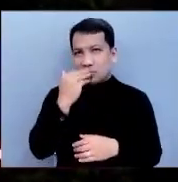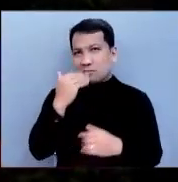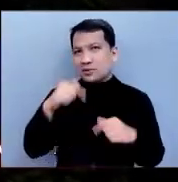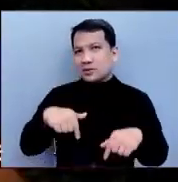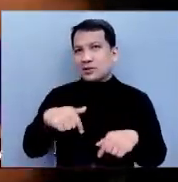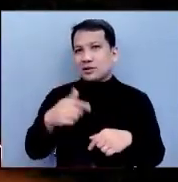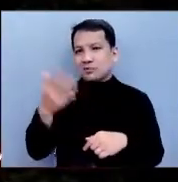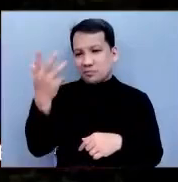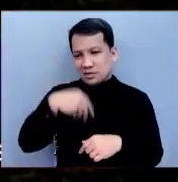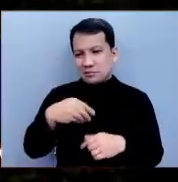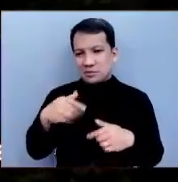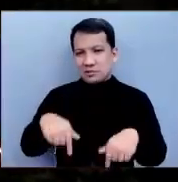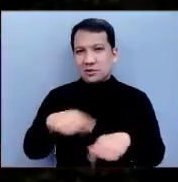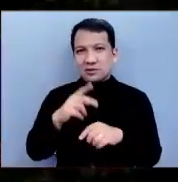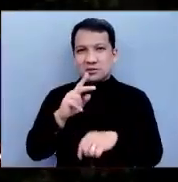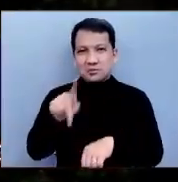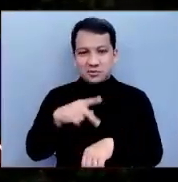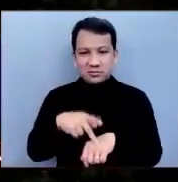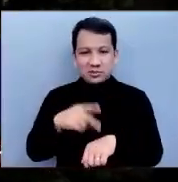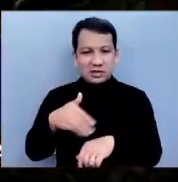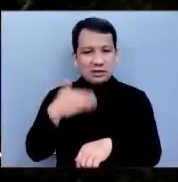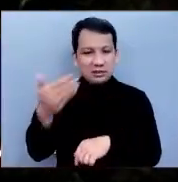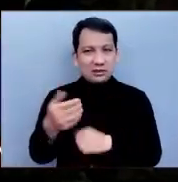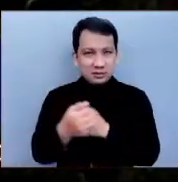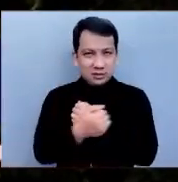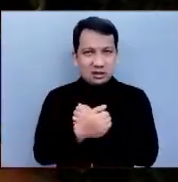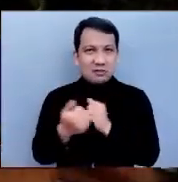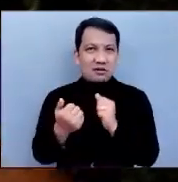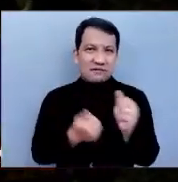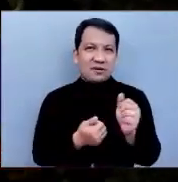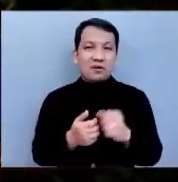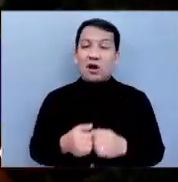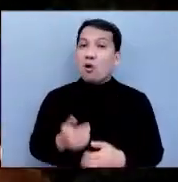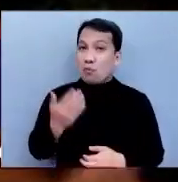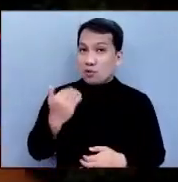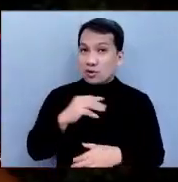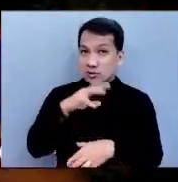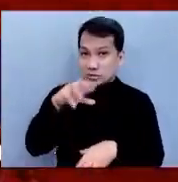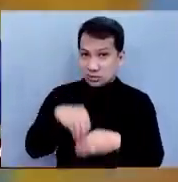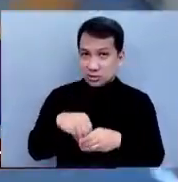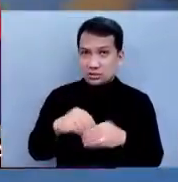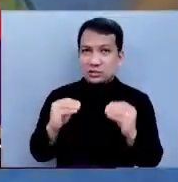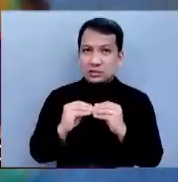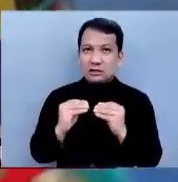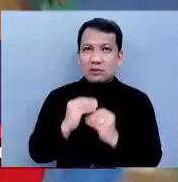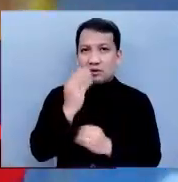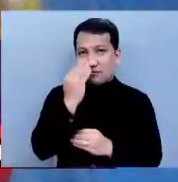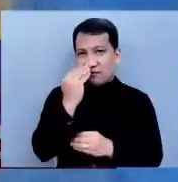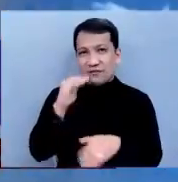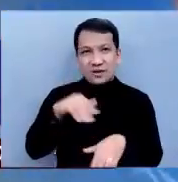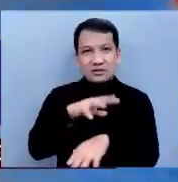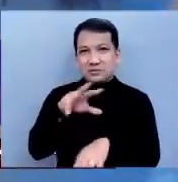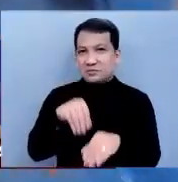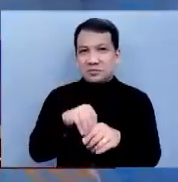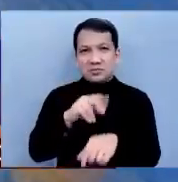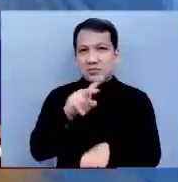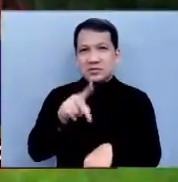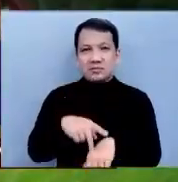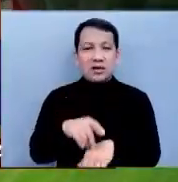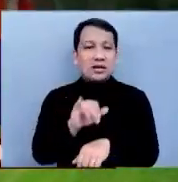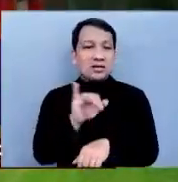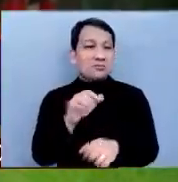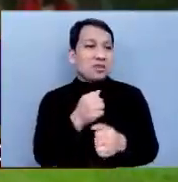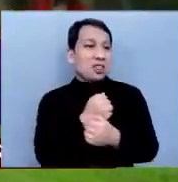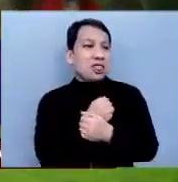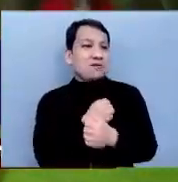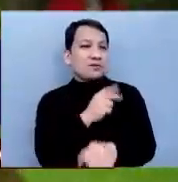love, sa kasunod na yon. Papalo na. Ando rin sa loob ng it's more fun. Kapag love the Philippines daw,